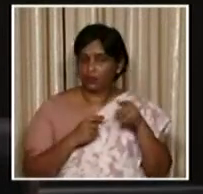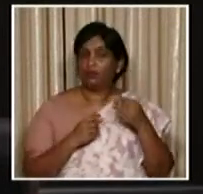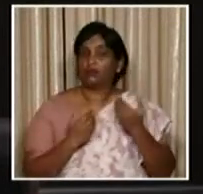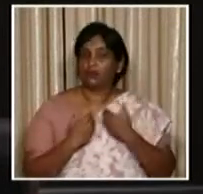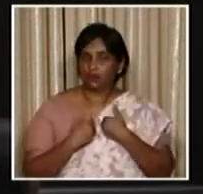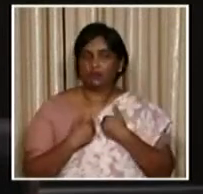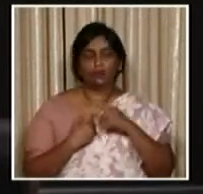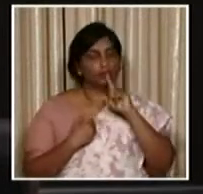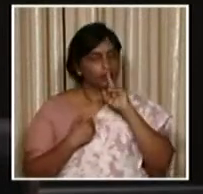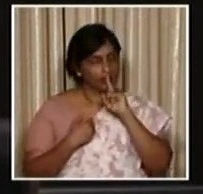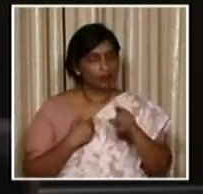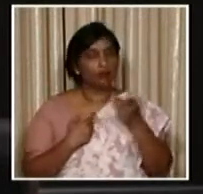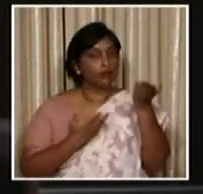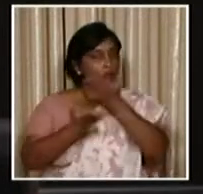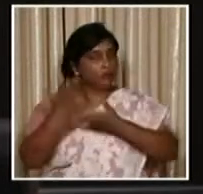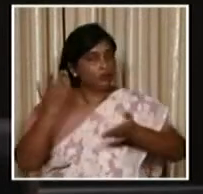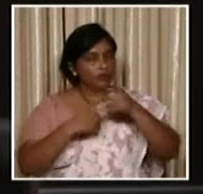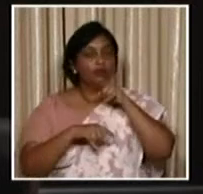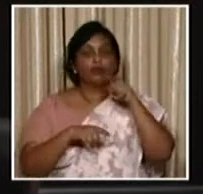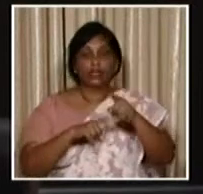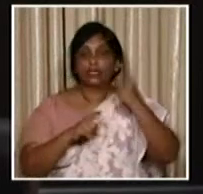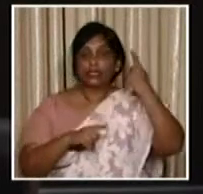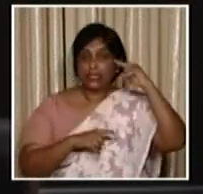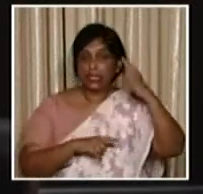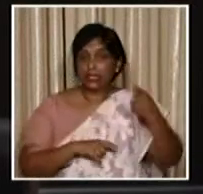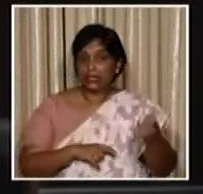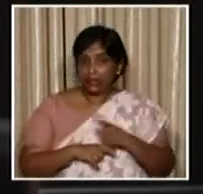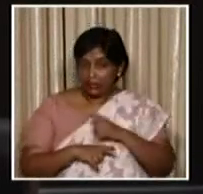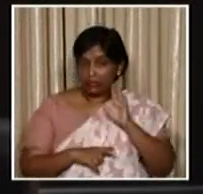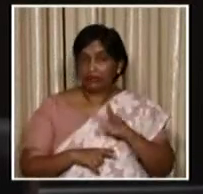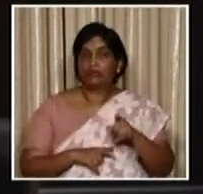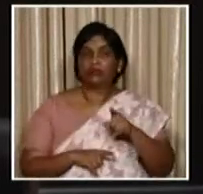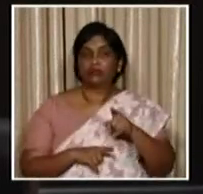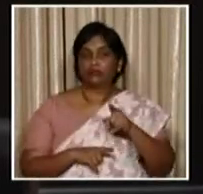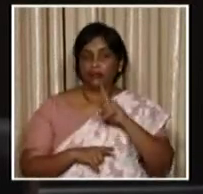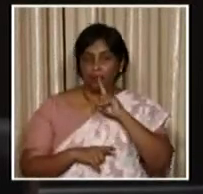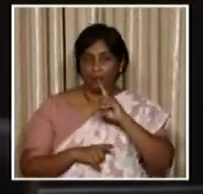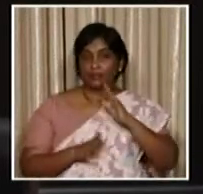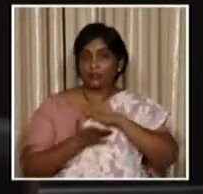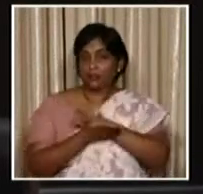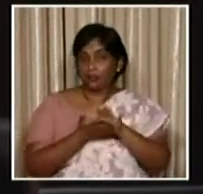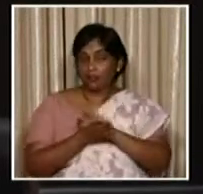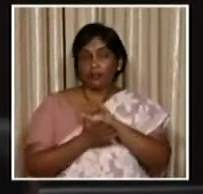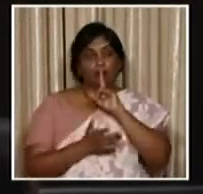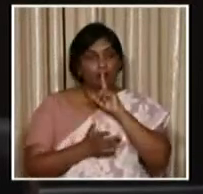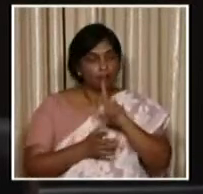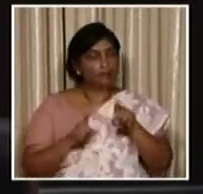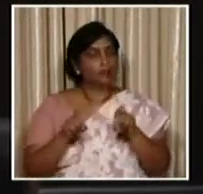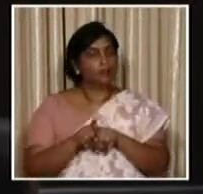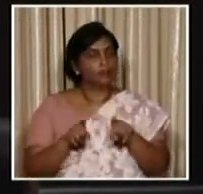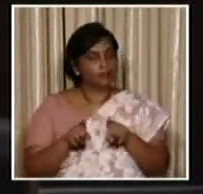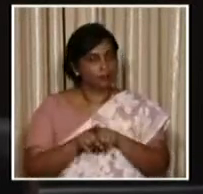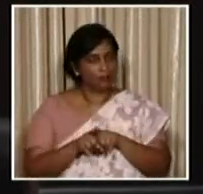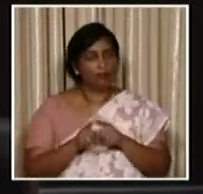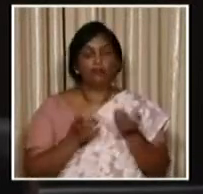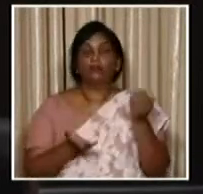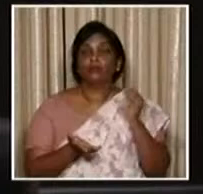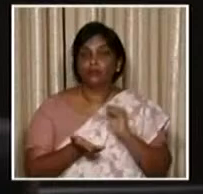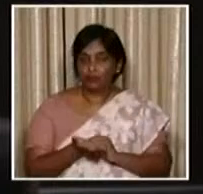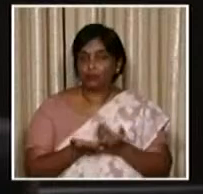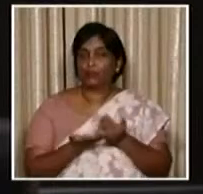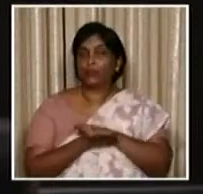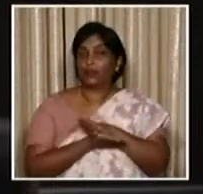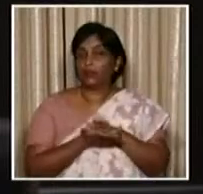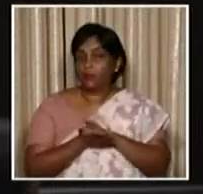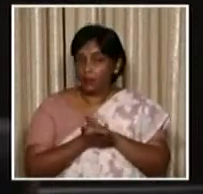මම ඉල්ලන්නේ ඔබ තමුන්නාන්සේලා ඊයේ දවසේ කරපු මේ පැහැදිලි කිරීමත් ඒ වගේම නැවතත් තව